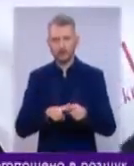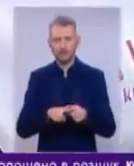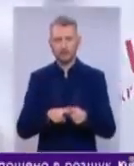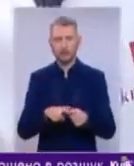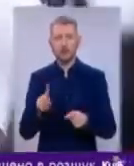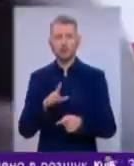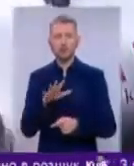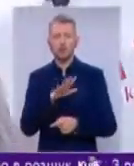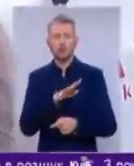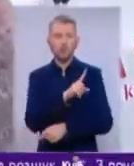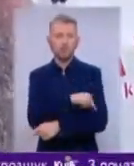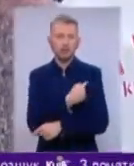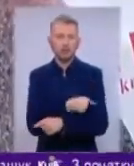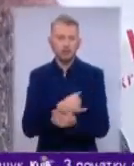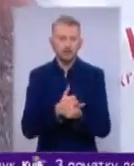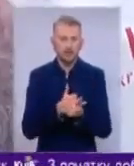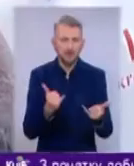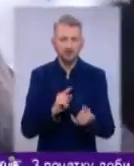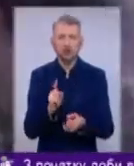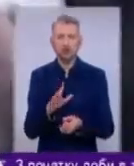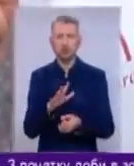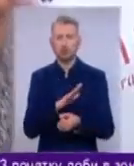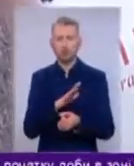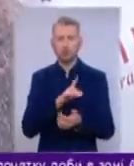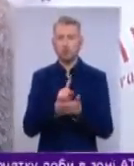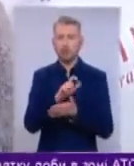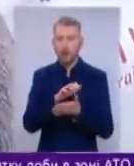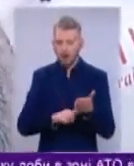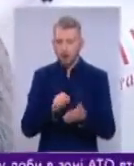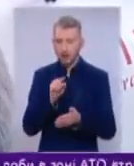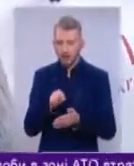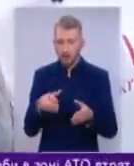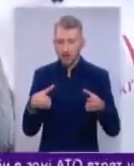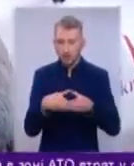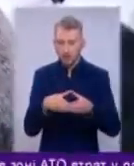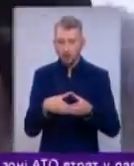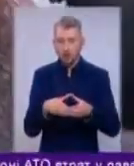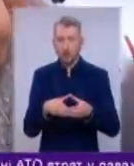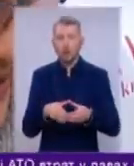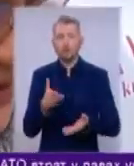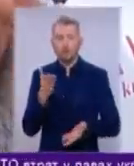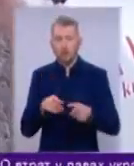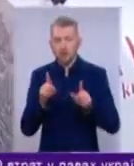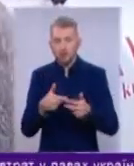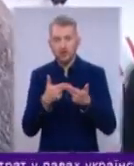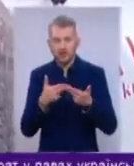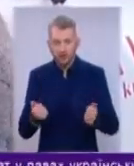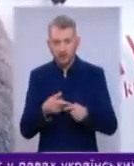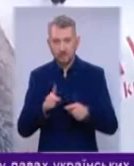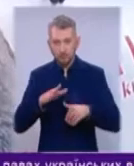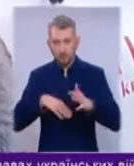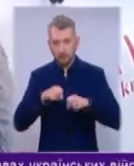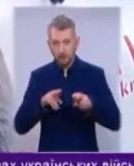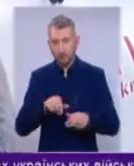того, щоб було і медичне забезпечення, для того, щоб були і податки цими категоріями. Можна навіть визнати це